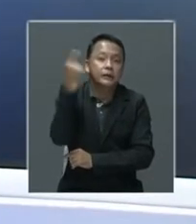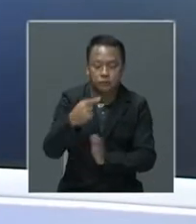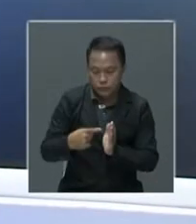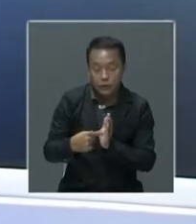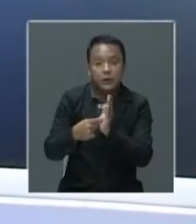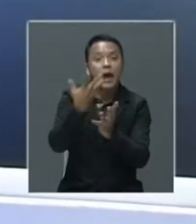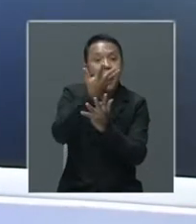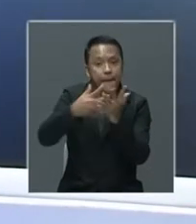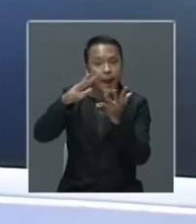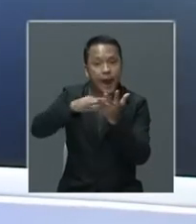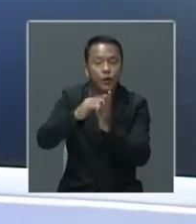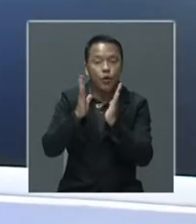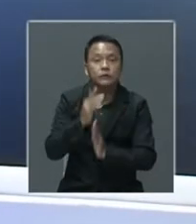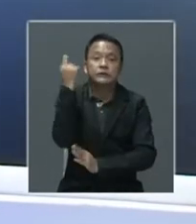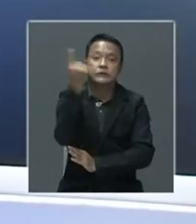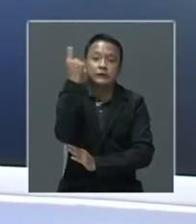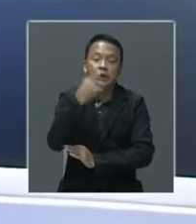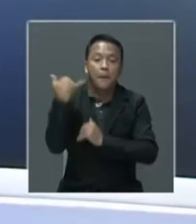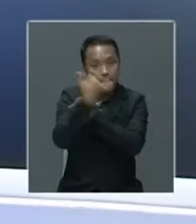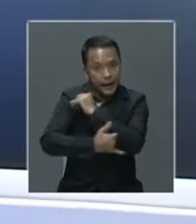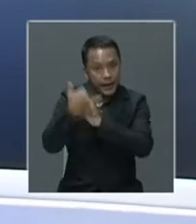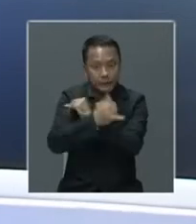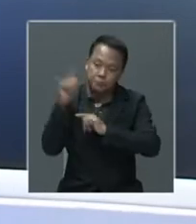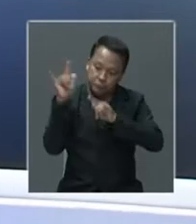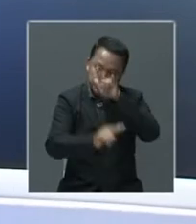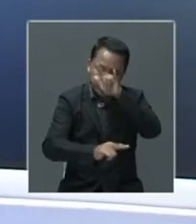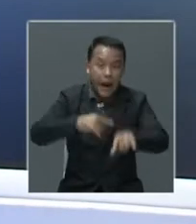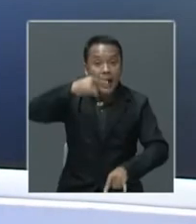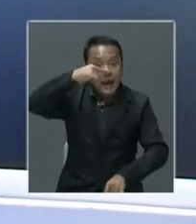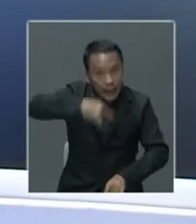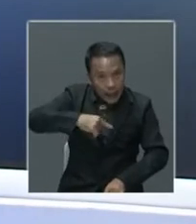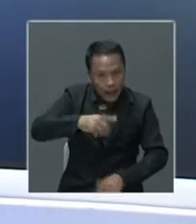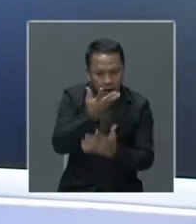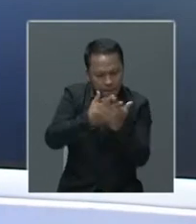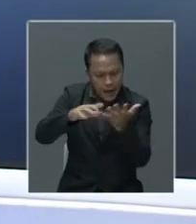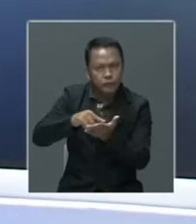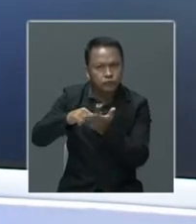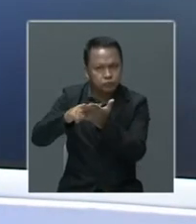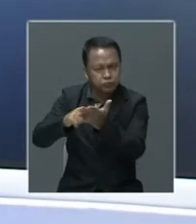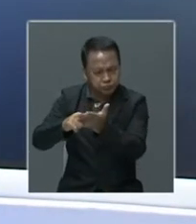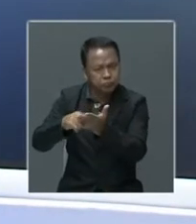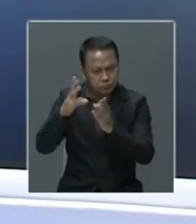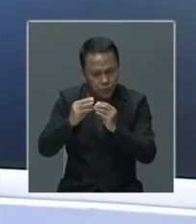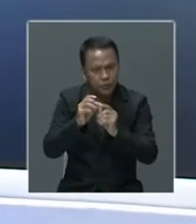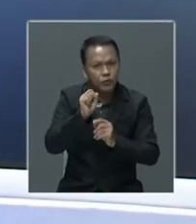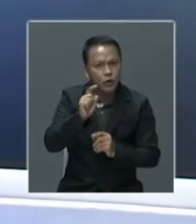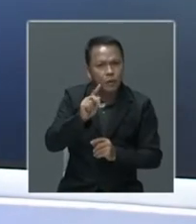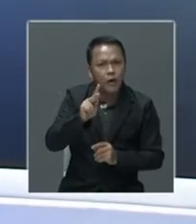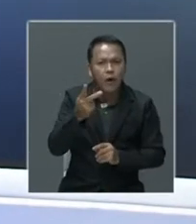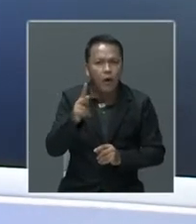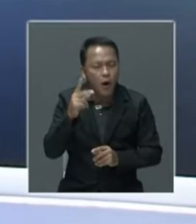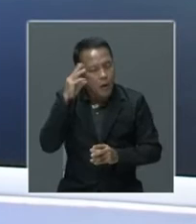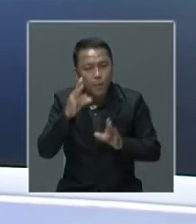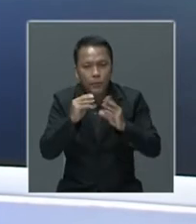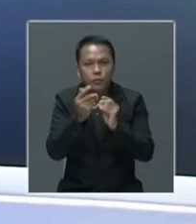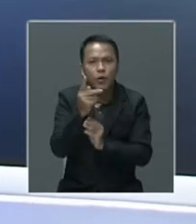อแผนในการรับนักท่องเที่ยวจากต่างชาติเข้ามาเที่ยวในบ้านเราซึ่งแผนนี้เนี่ยได้รับความเห็นชอบจากทั้งที่ประชุมสบคและที่ประชุ